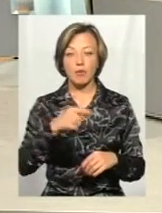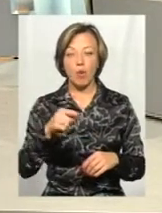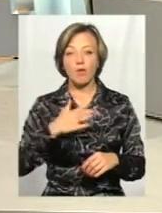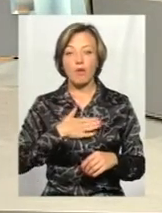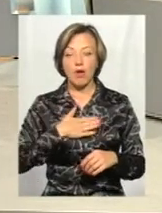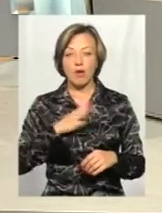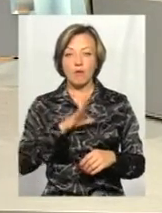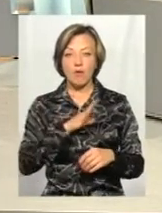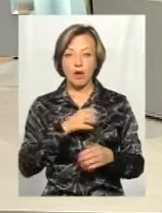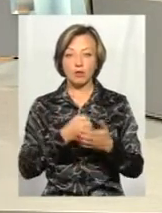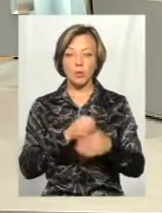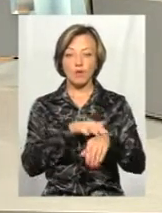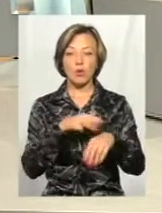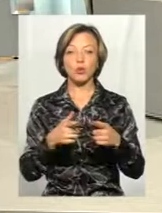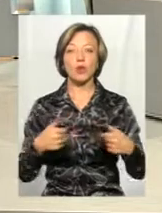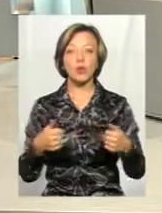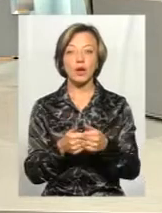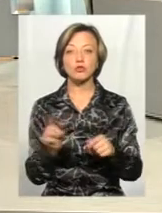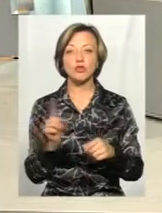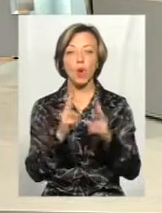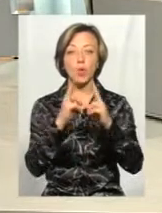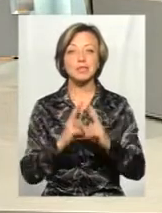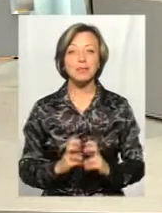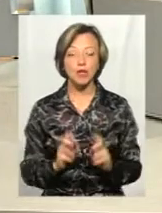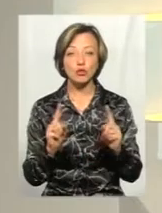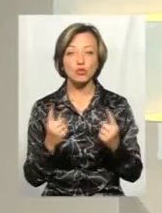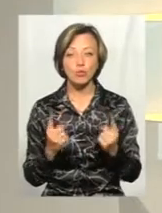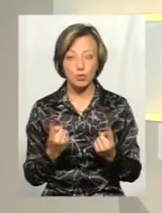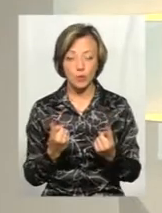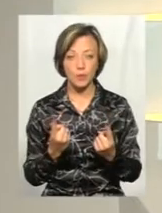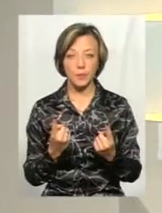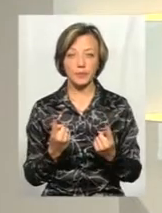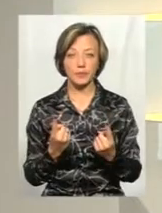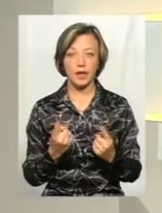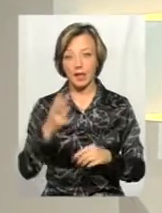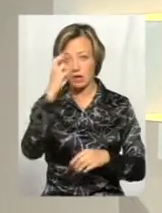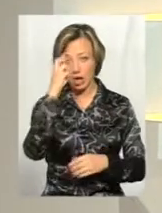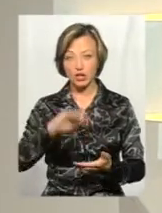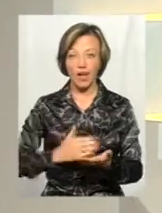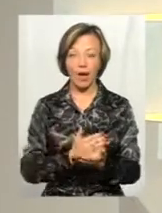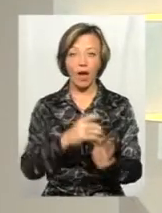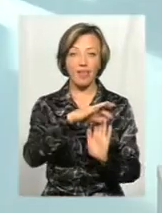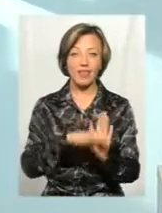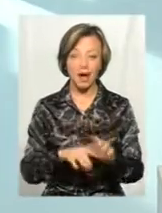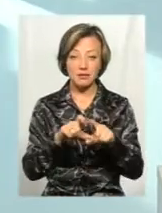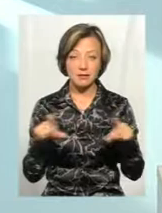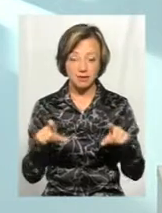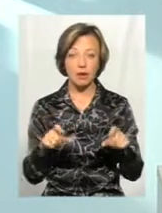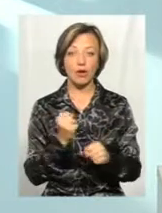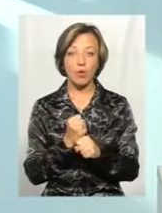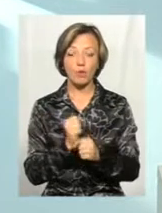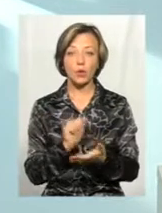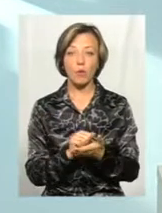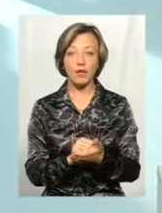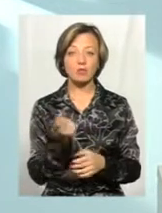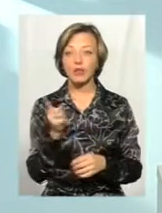була до правоохоронних органів з тим, щоб розібратися, чому, власне, Держгеокадастр таким чином робить документи,